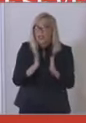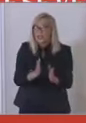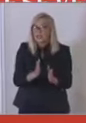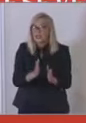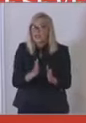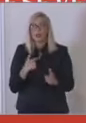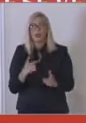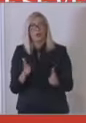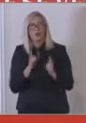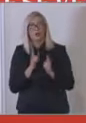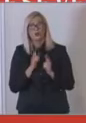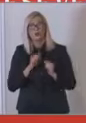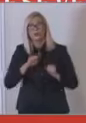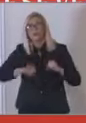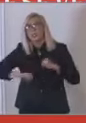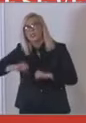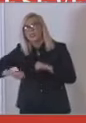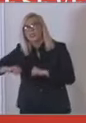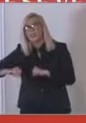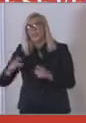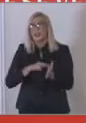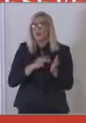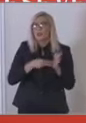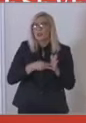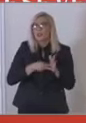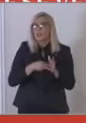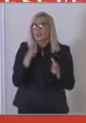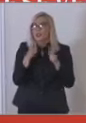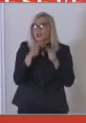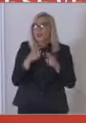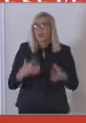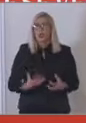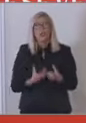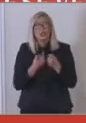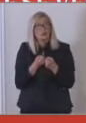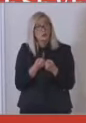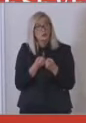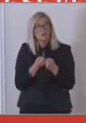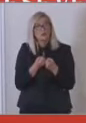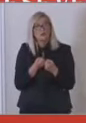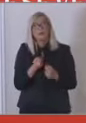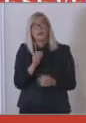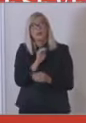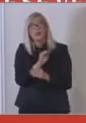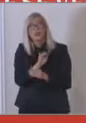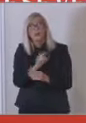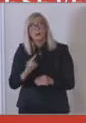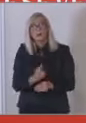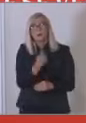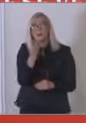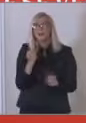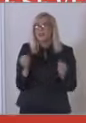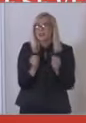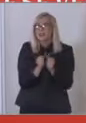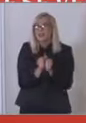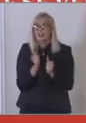Në këtë drejtim, presim intensifikim të dialogut politik dhe mbajtjen e seancës